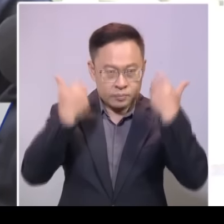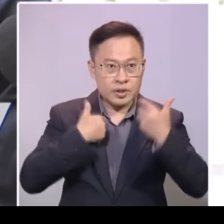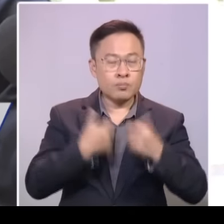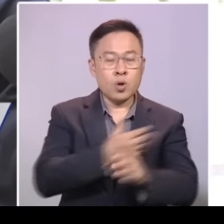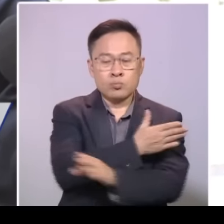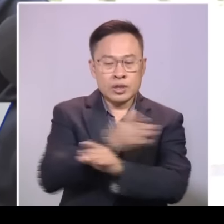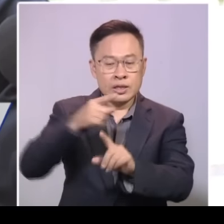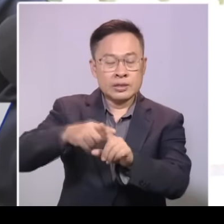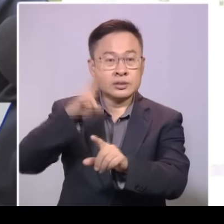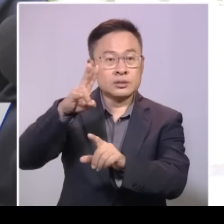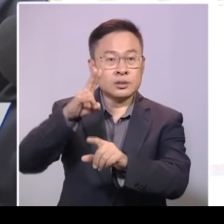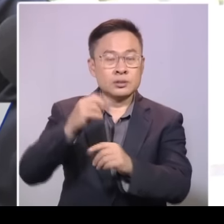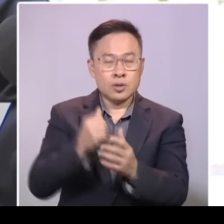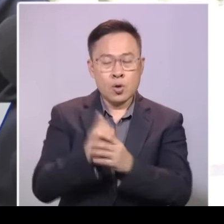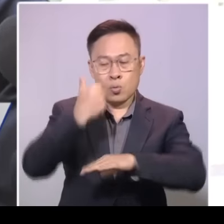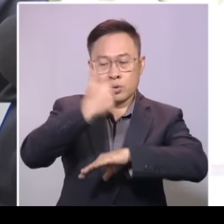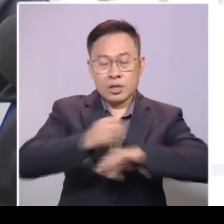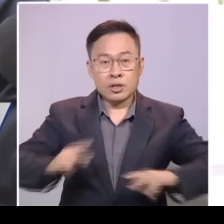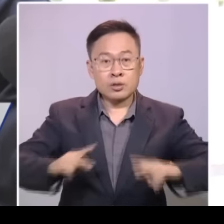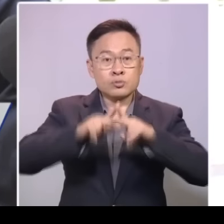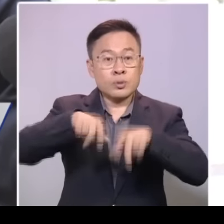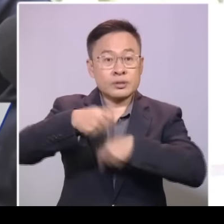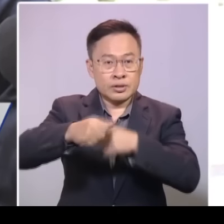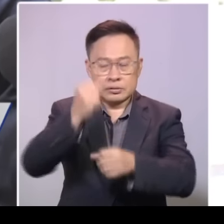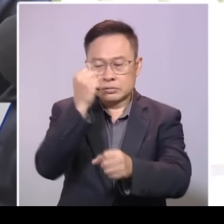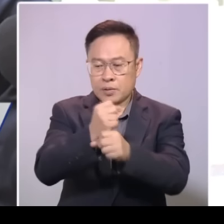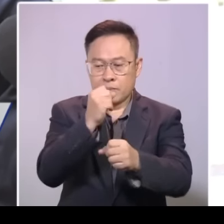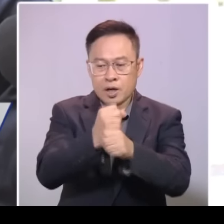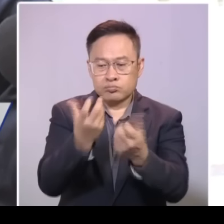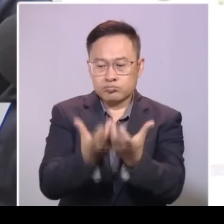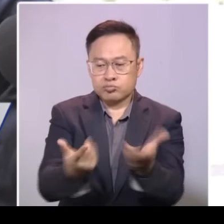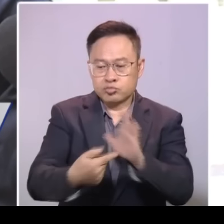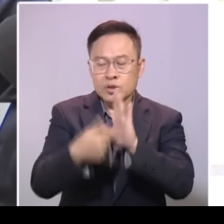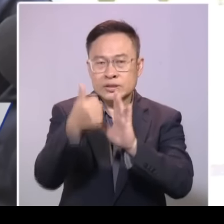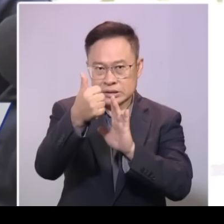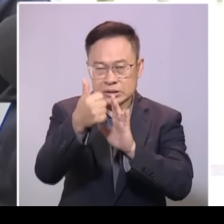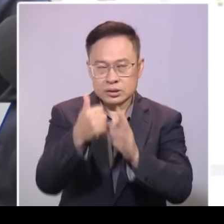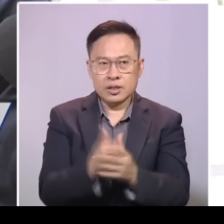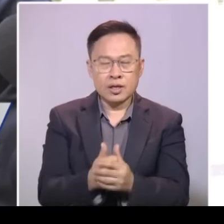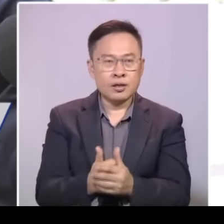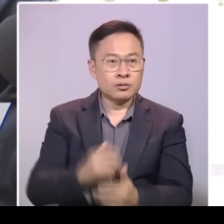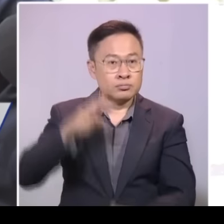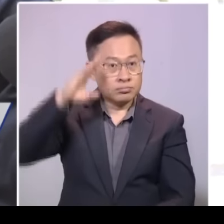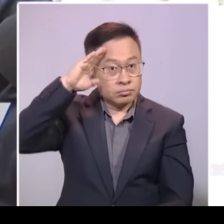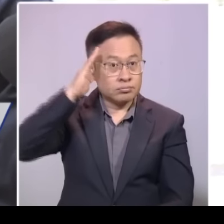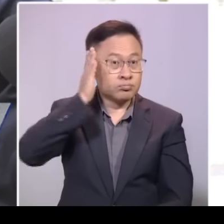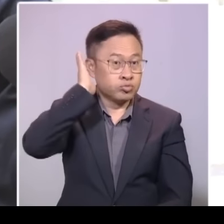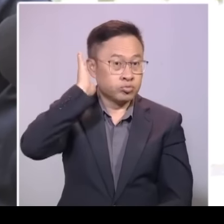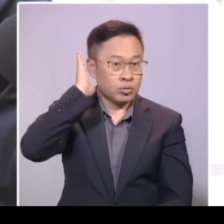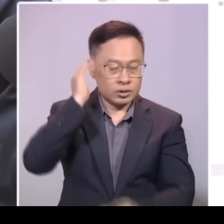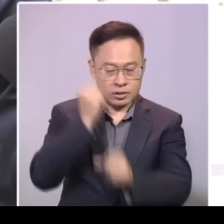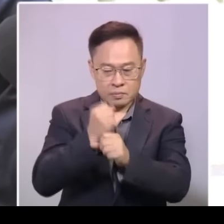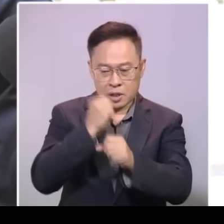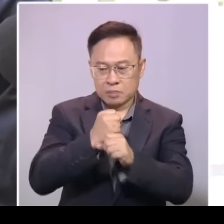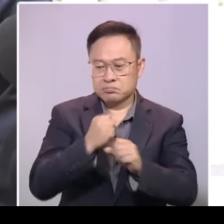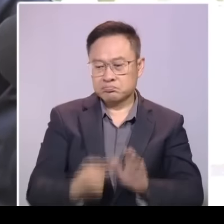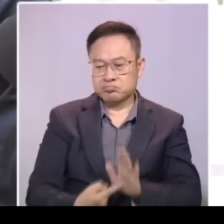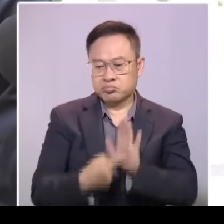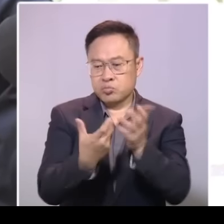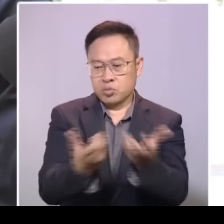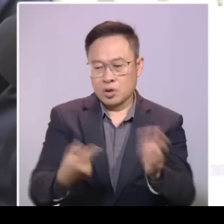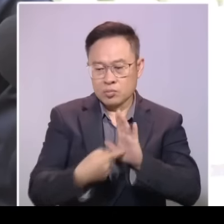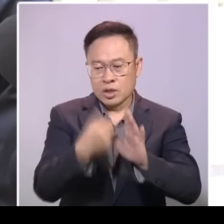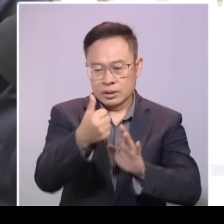ตลอดระยะเวลา7เดือนที่ผ่านมาเนี่ยท่านรัฐมนตรีว่าการกระทรวงท่านร้อยเอกธรรมนัสพรหมเผ่าเนี่ยก็ทำผลงานไว้ต้องบอกว่าเป็นชิ้นโบ